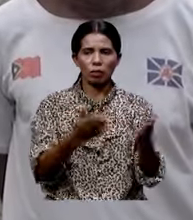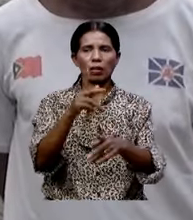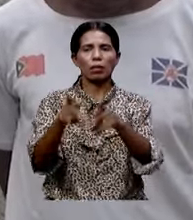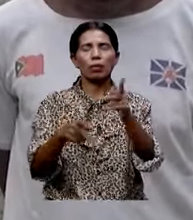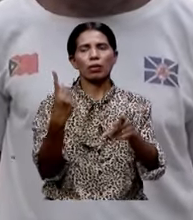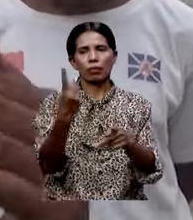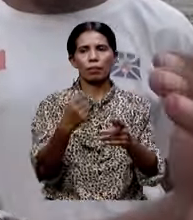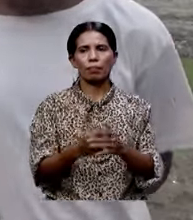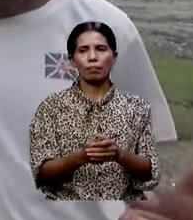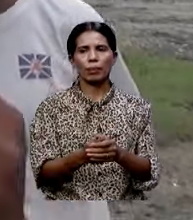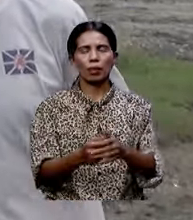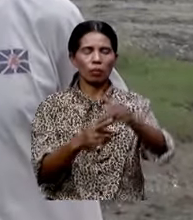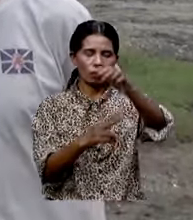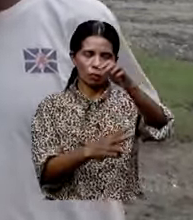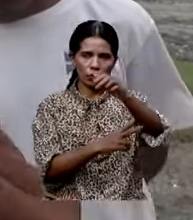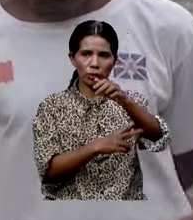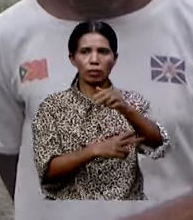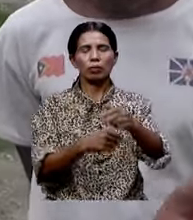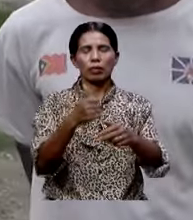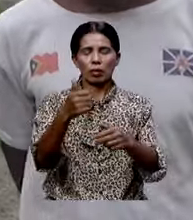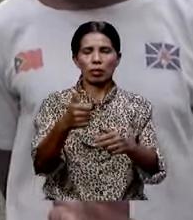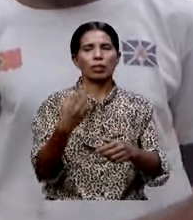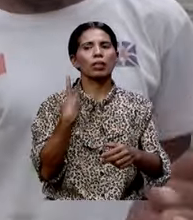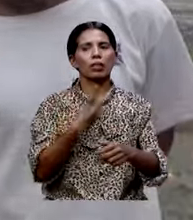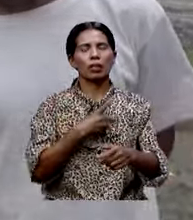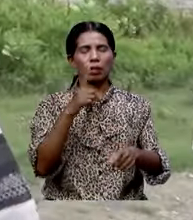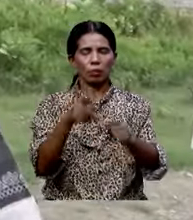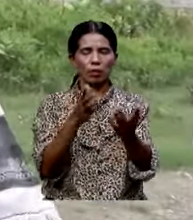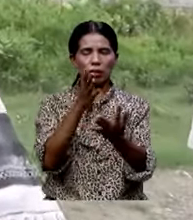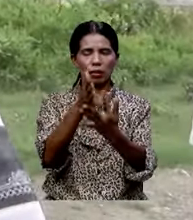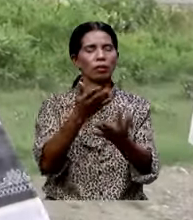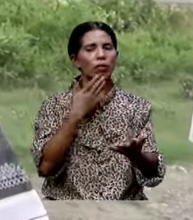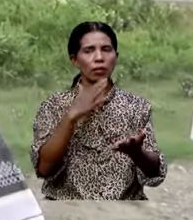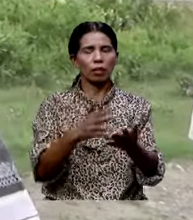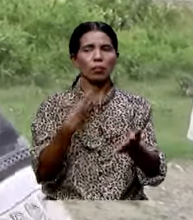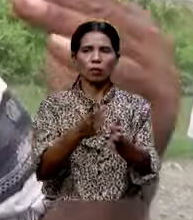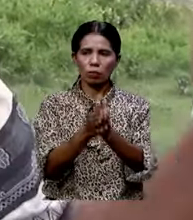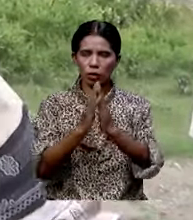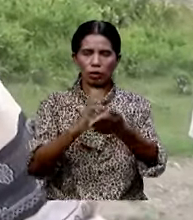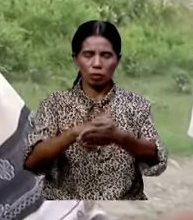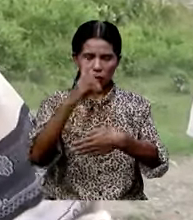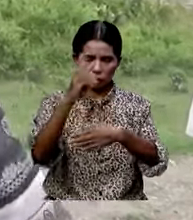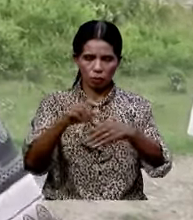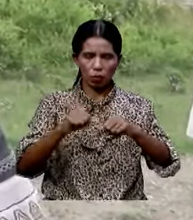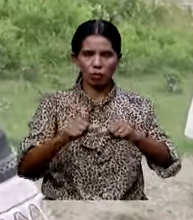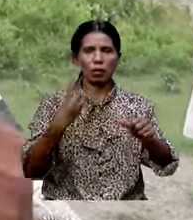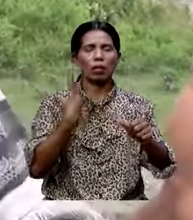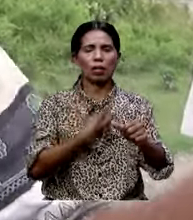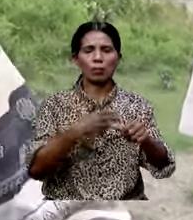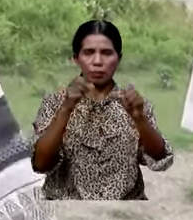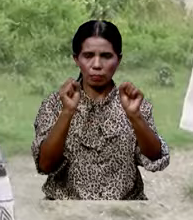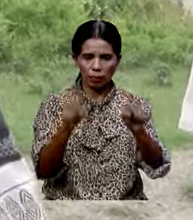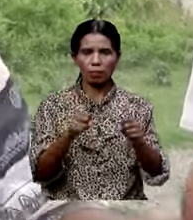dia sela fonte ma dia kulu istrada dia kumsa hanoin itala bele asesu la dun dia ran izi se para desenvolvimento ne tinggi la fara ami mos bele